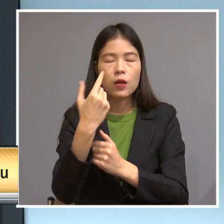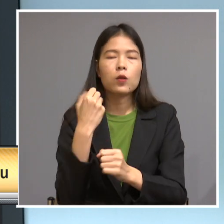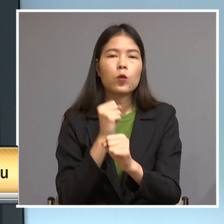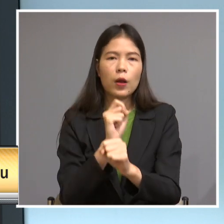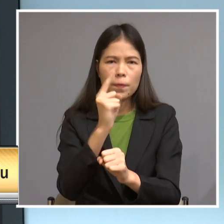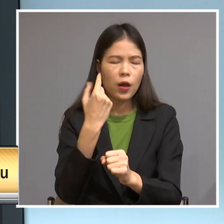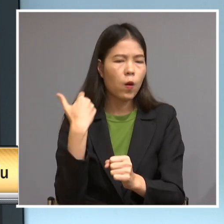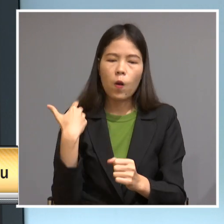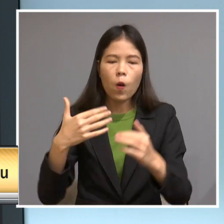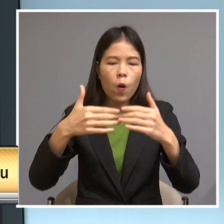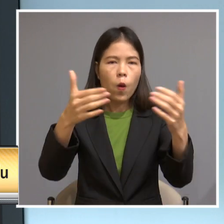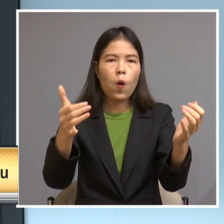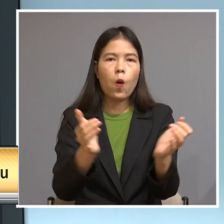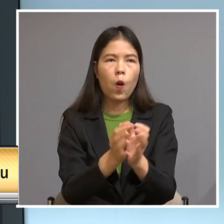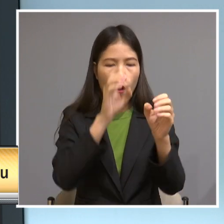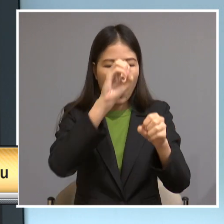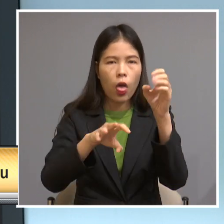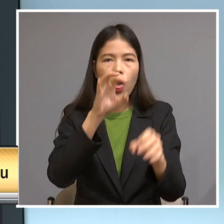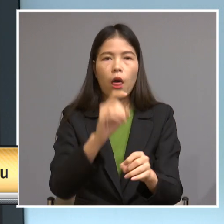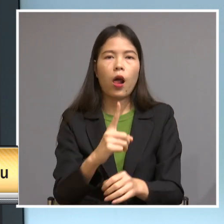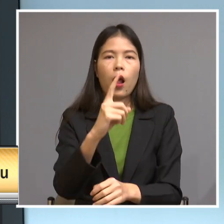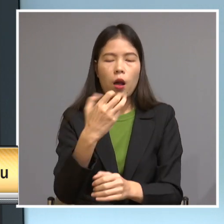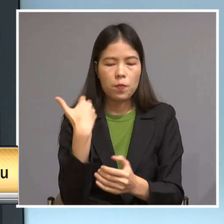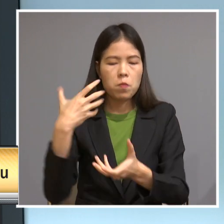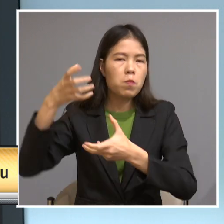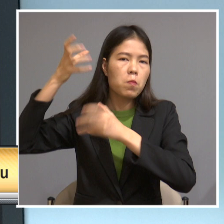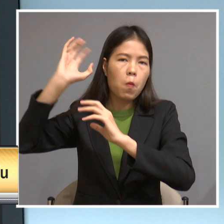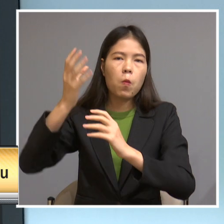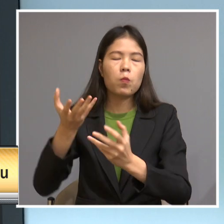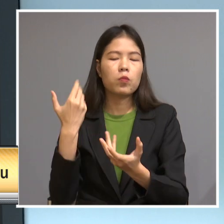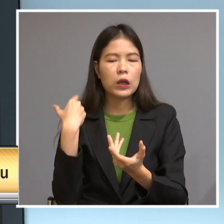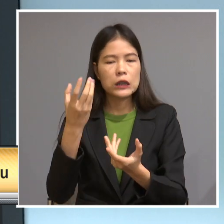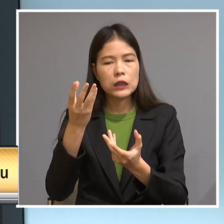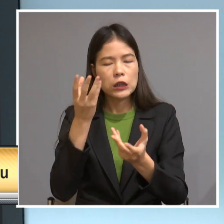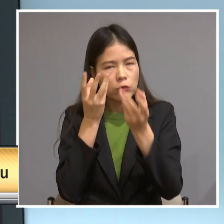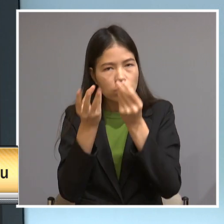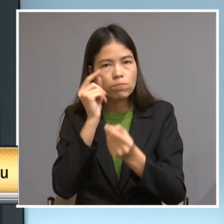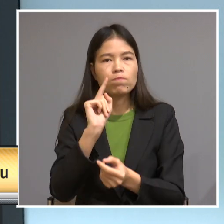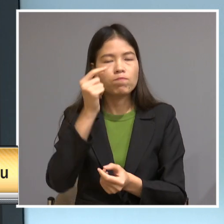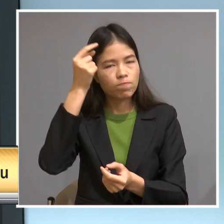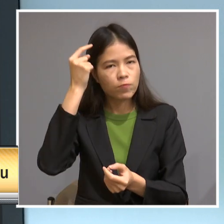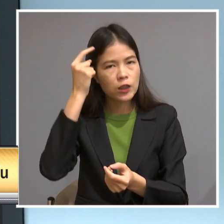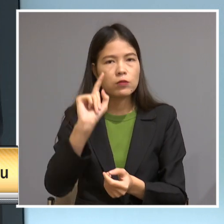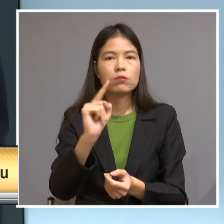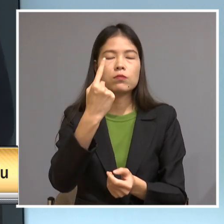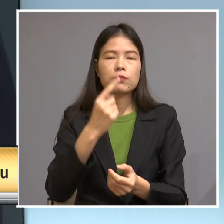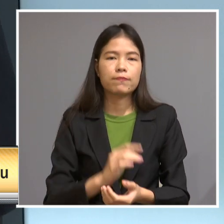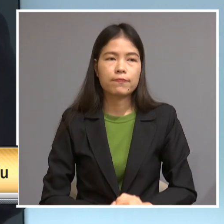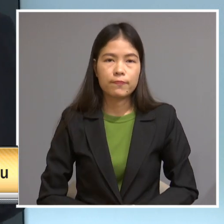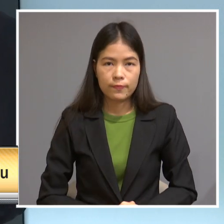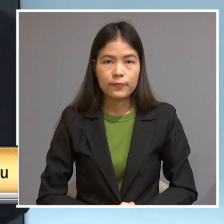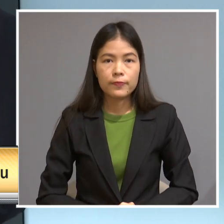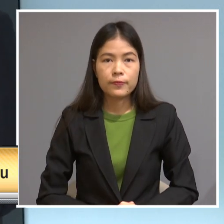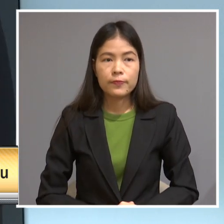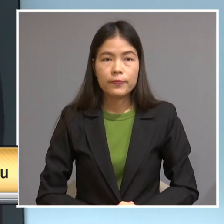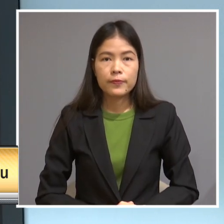ตายแน่เรีให้ASTARPเขากให้ไปทบถวนใหม่แต่นี้จะเริ่มาโงกลตเหิดแล้ครทั้งหลงสุดยก็ให้กลับไป ทวใหม ผู้คว